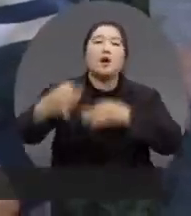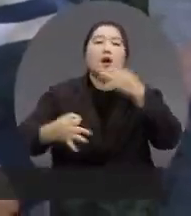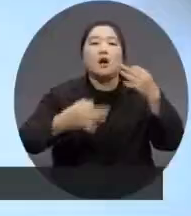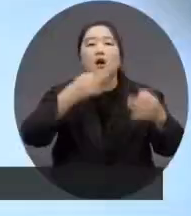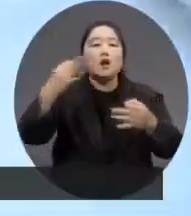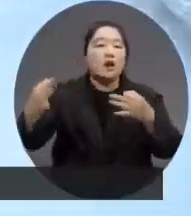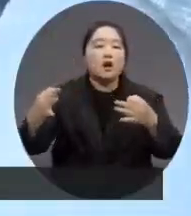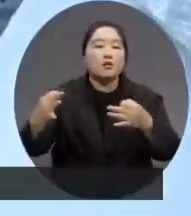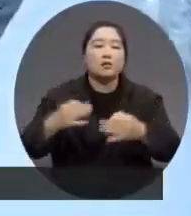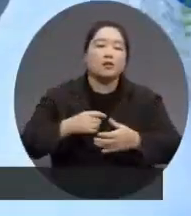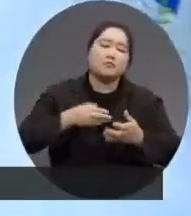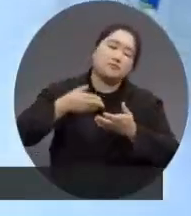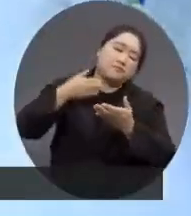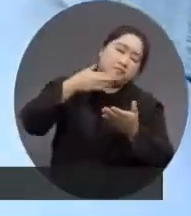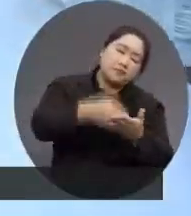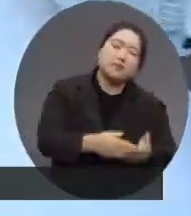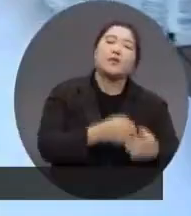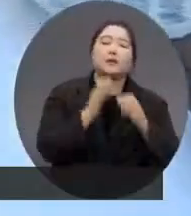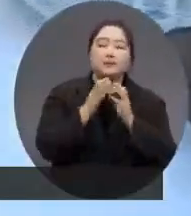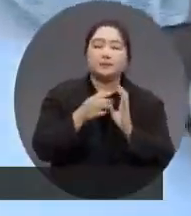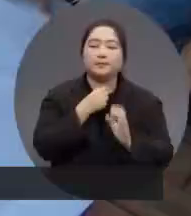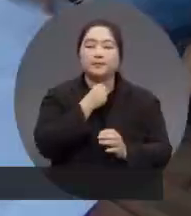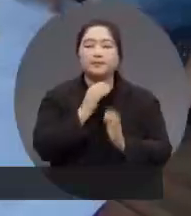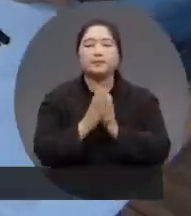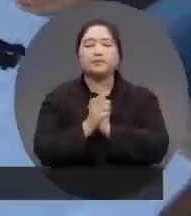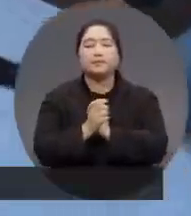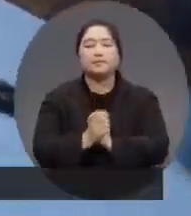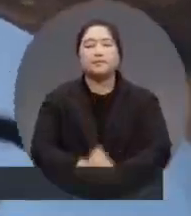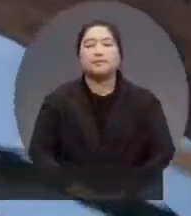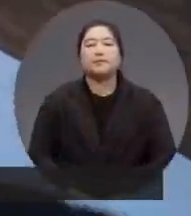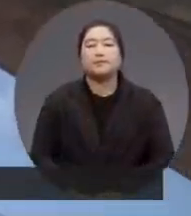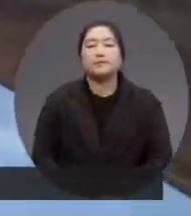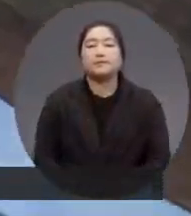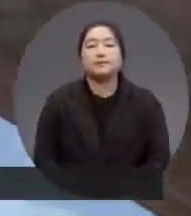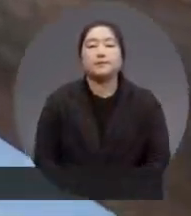않기를 간절히 바라고 있습니다. MBC